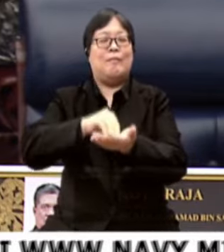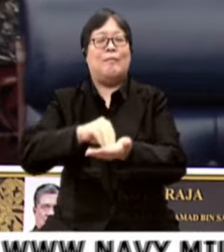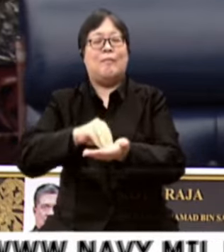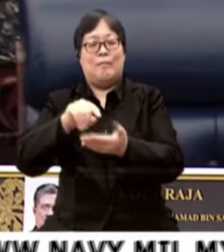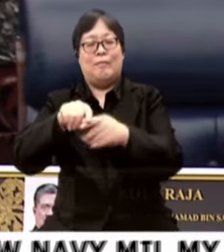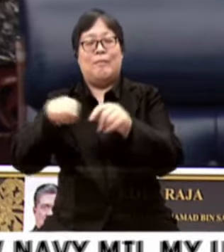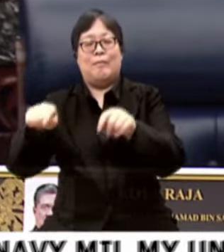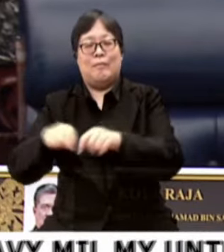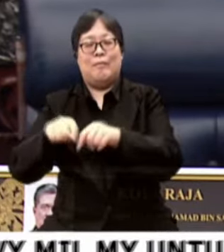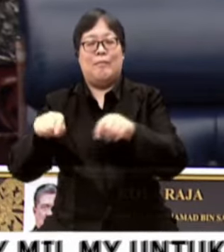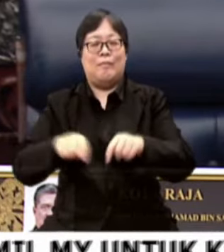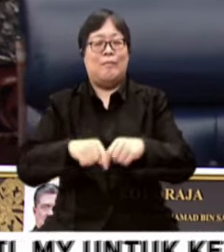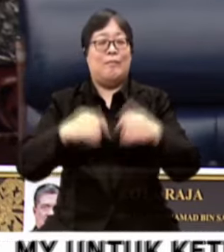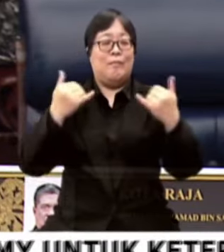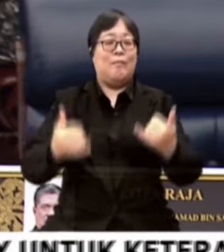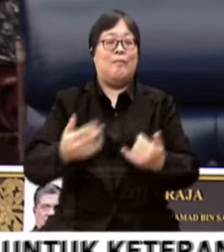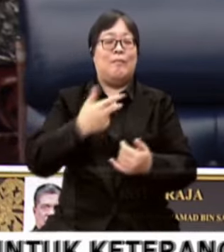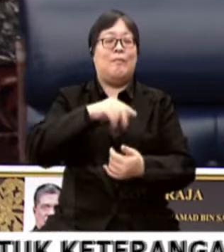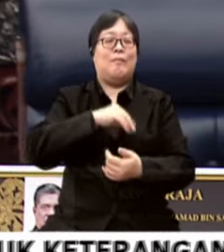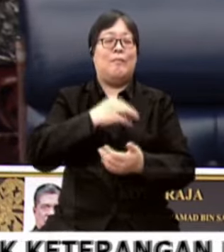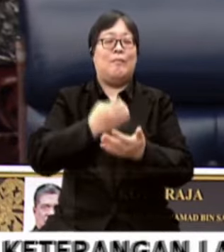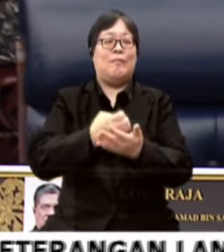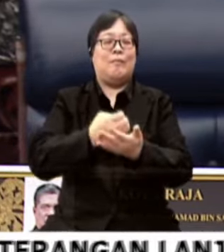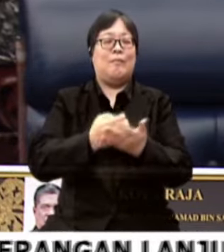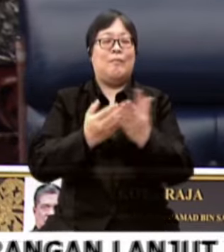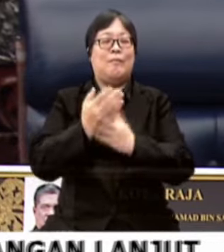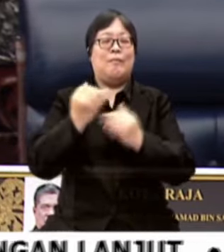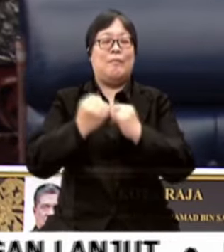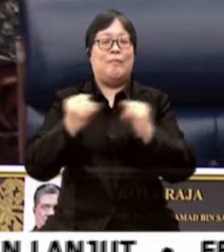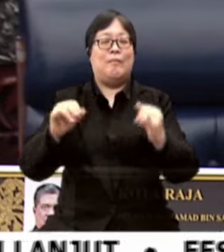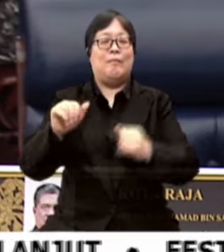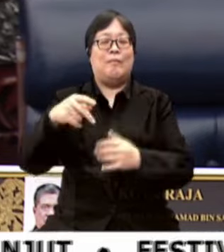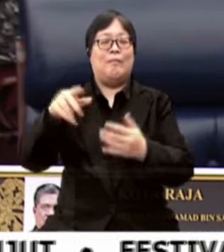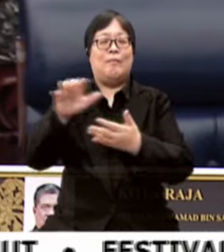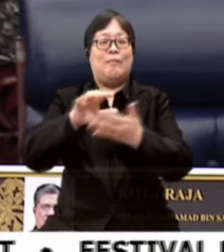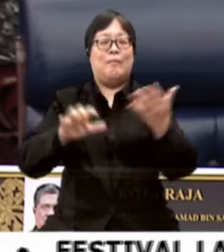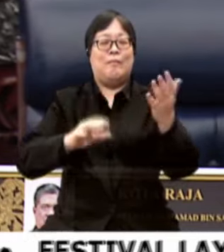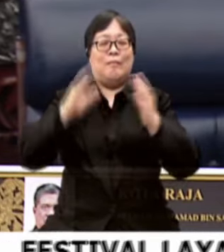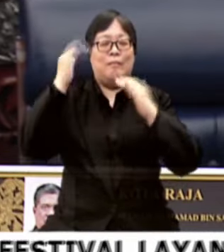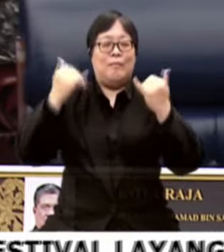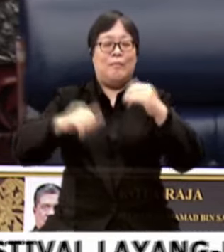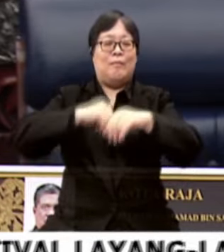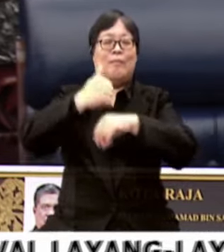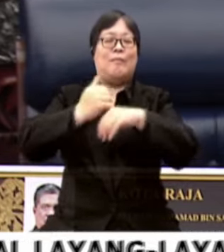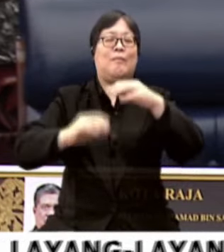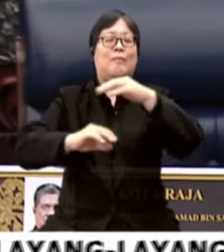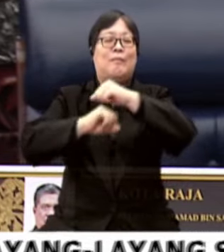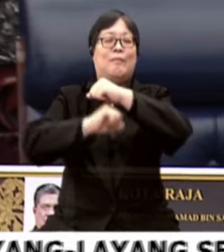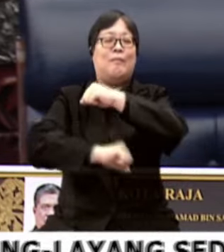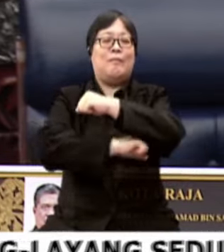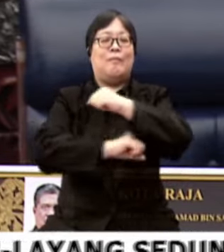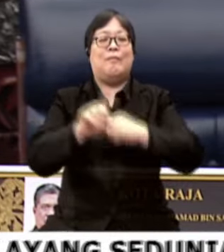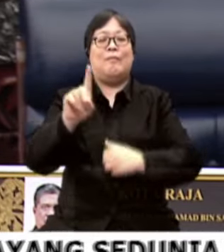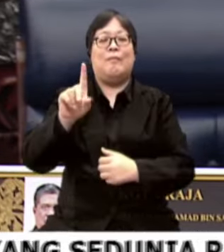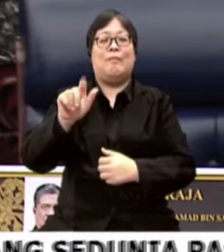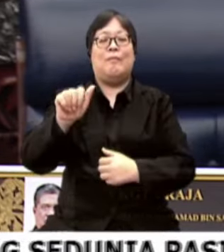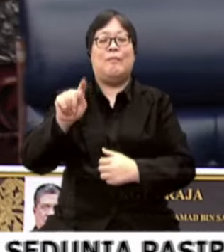buat masa sekarang Kementerian ekonomi melalui jabatan perangkaan Malaysia sedang membangunkan infrastruktur data untuk